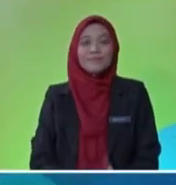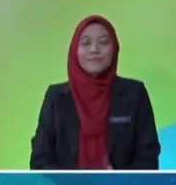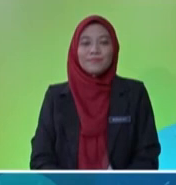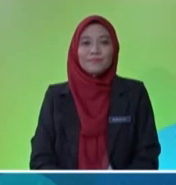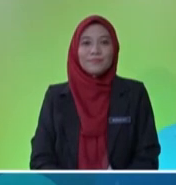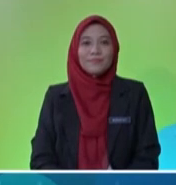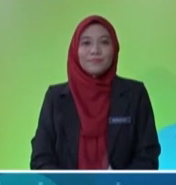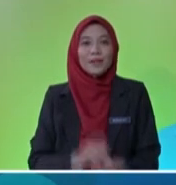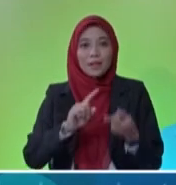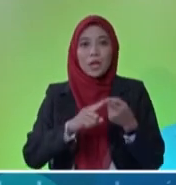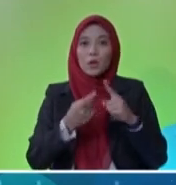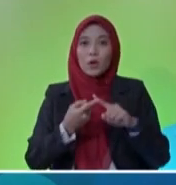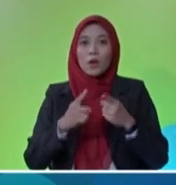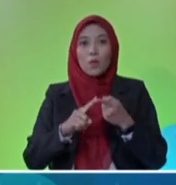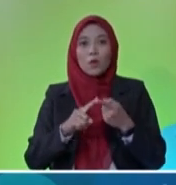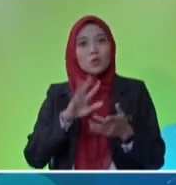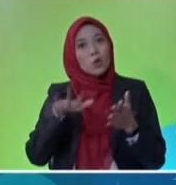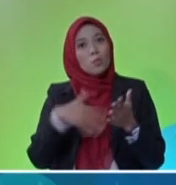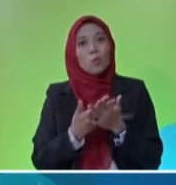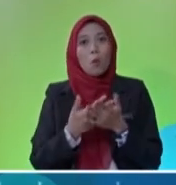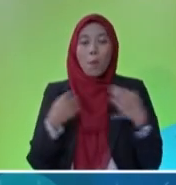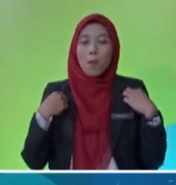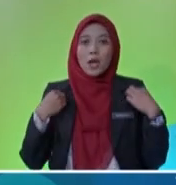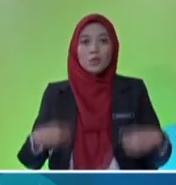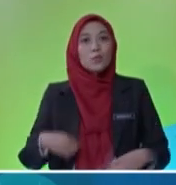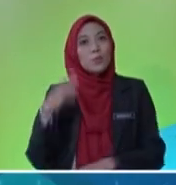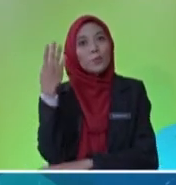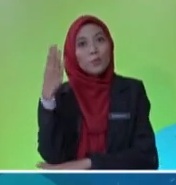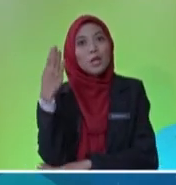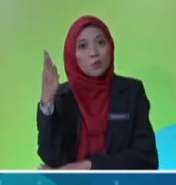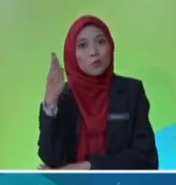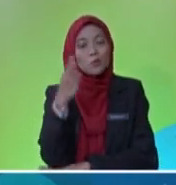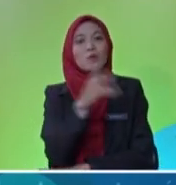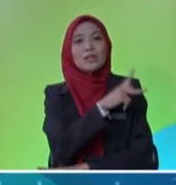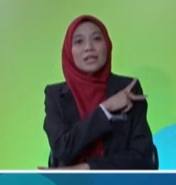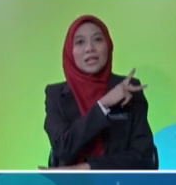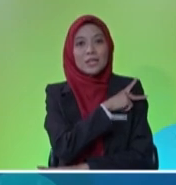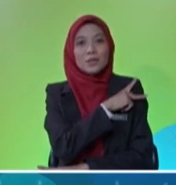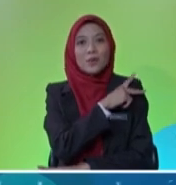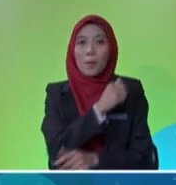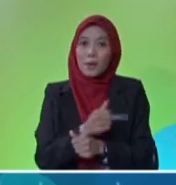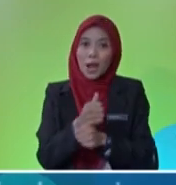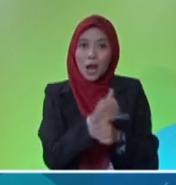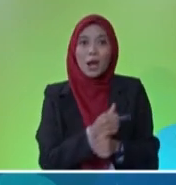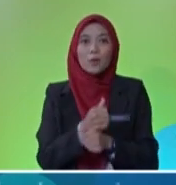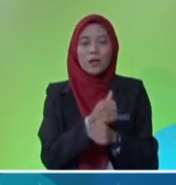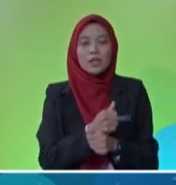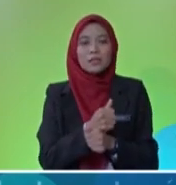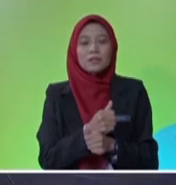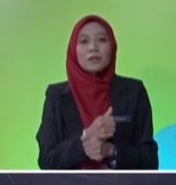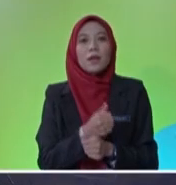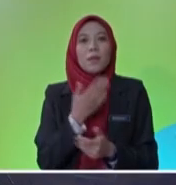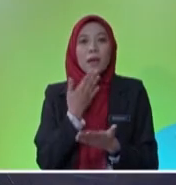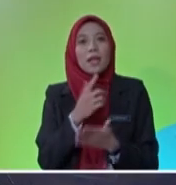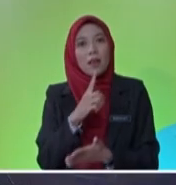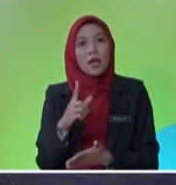Wow kawaisou mau pakai baju warna biru ketua-ketua pengawas di sekolah minggu Amerika